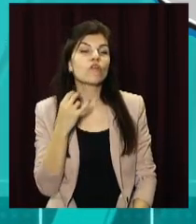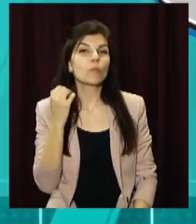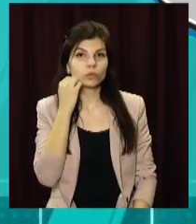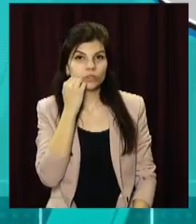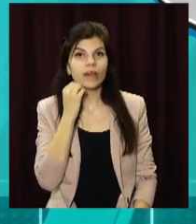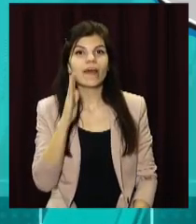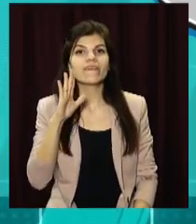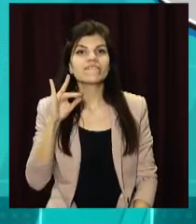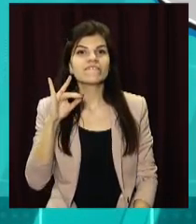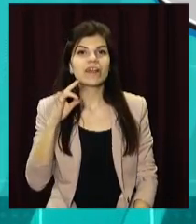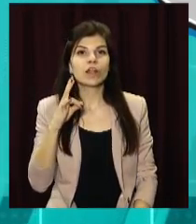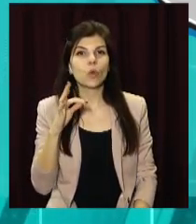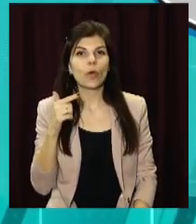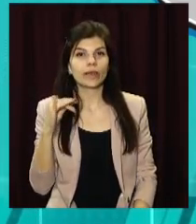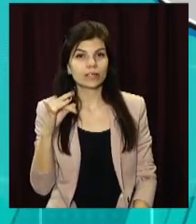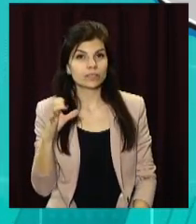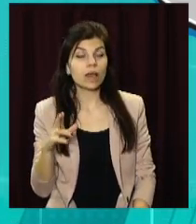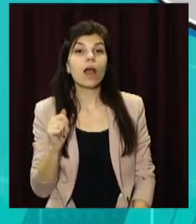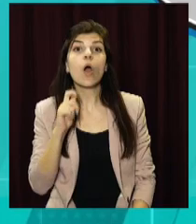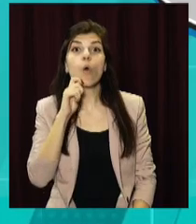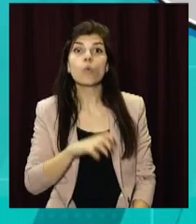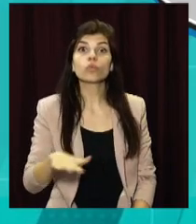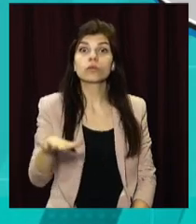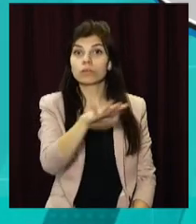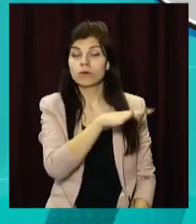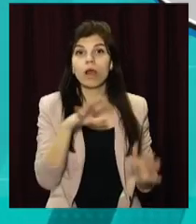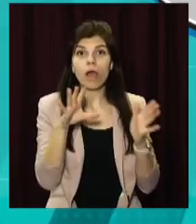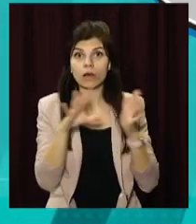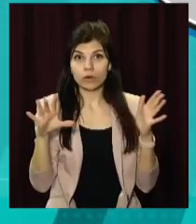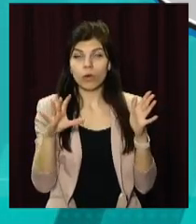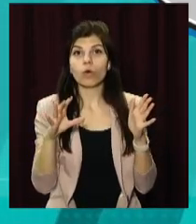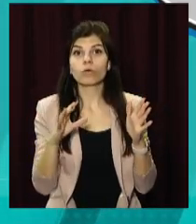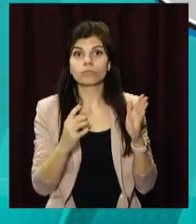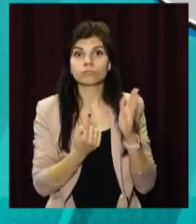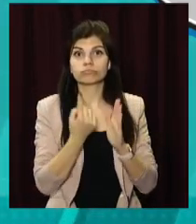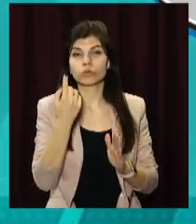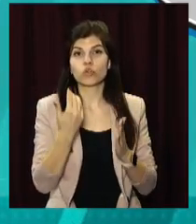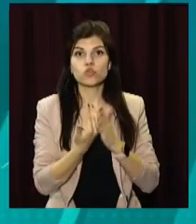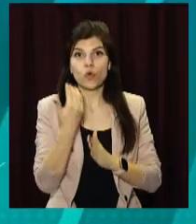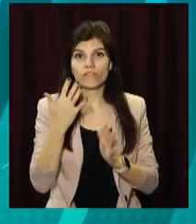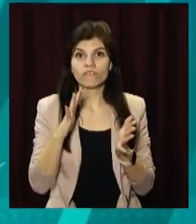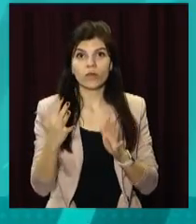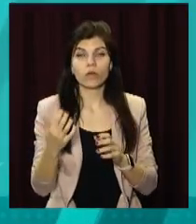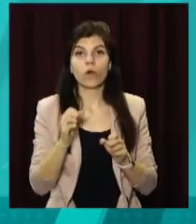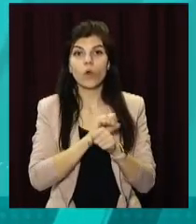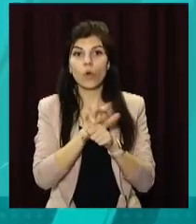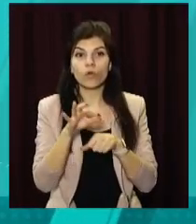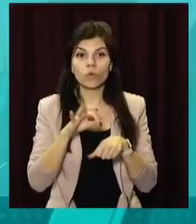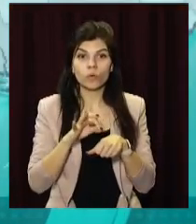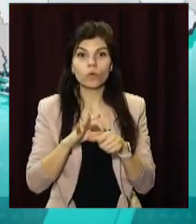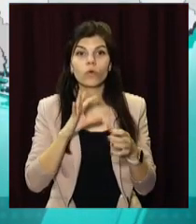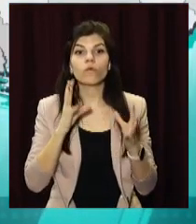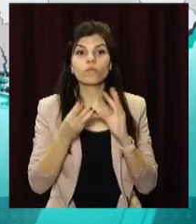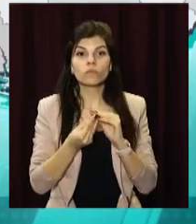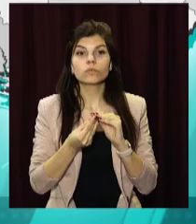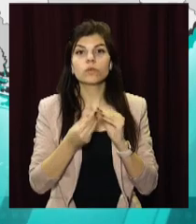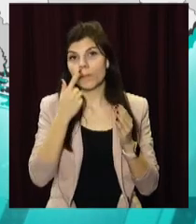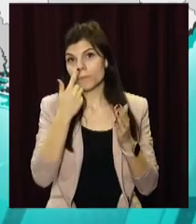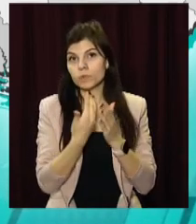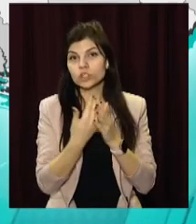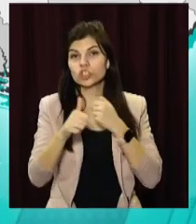Новомосковську. А от в Україні за попередню добу зафіксовано антирекорд за кількістю нових випадків коронавірусу. Загалом діагностували